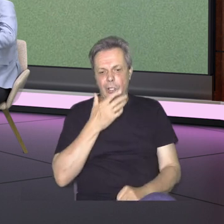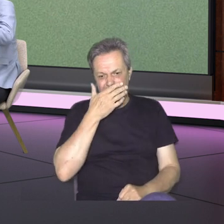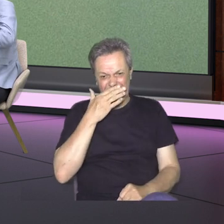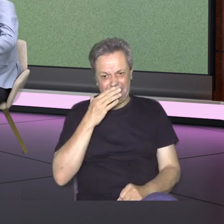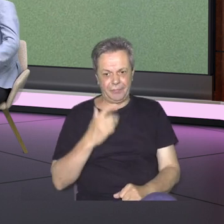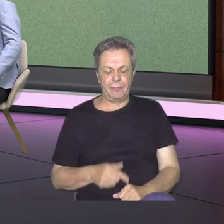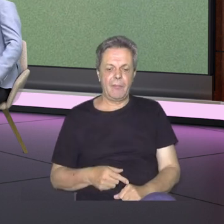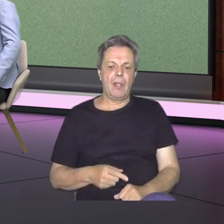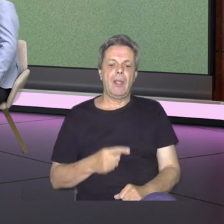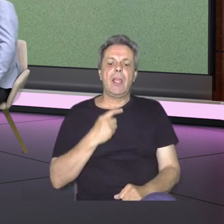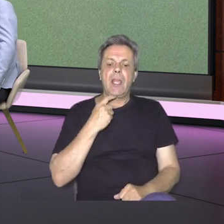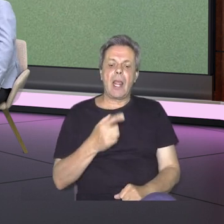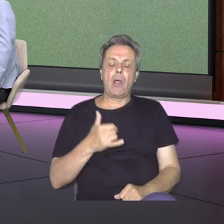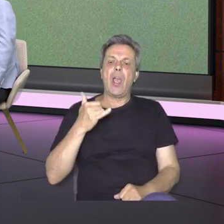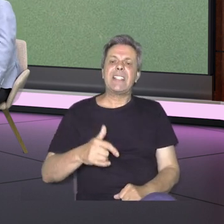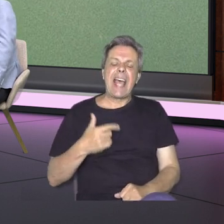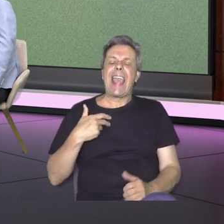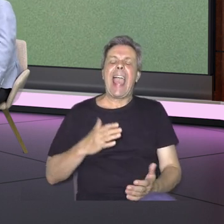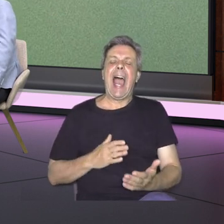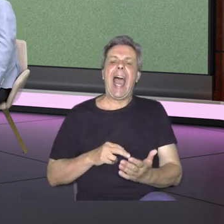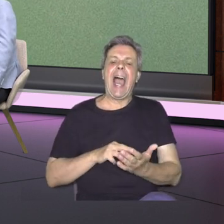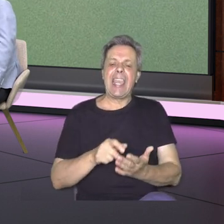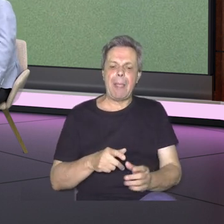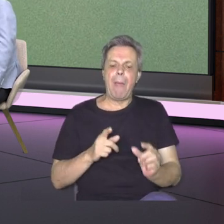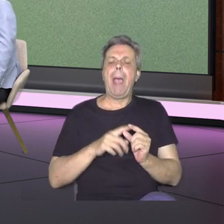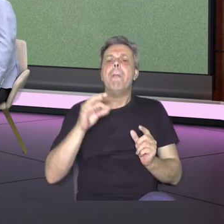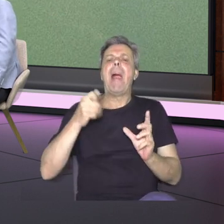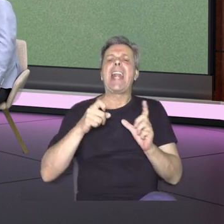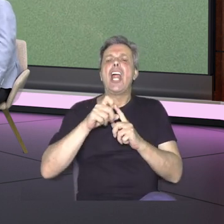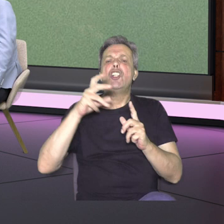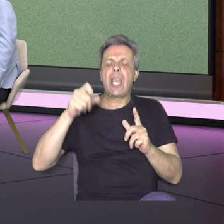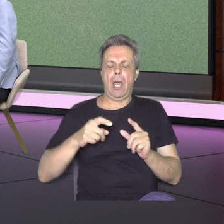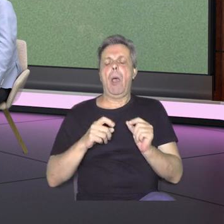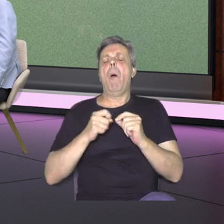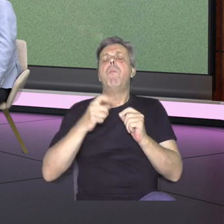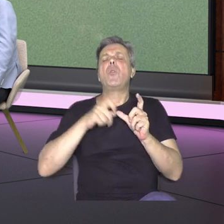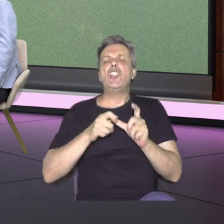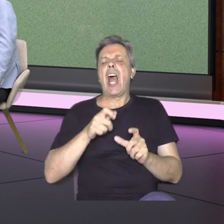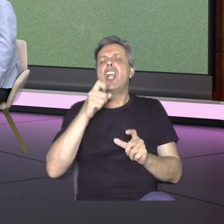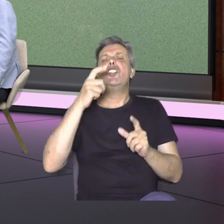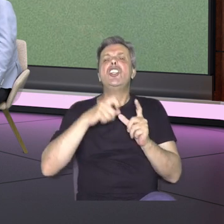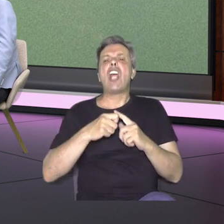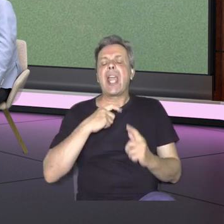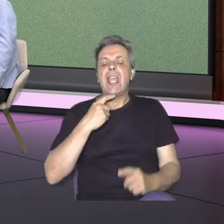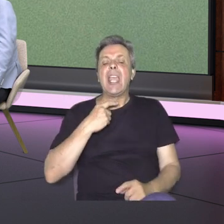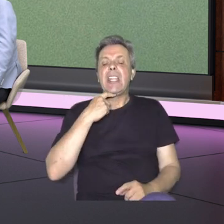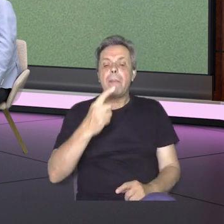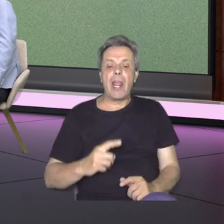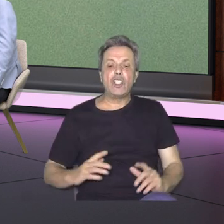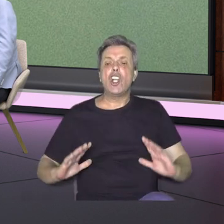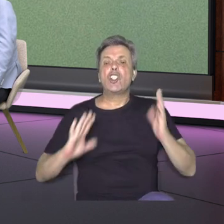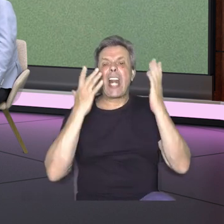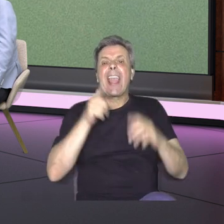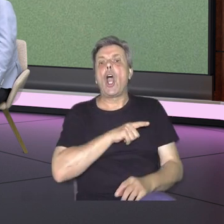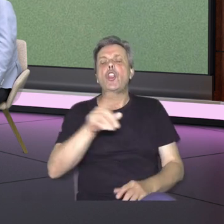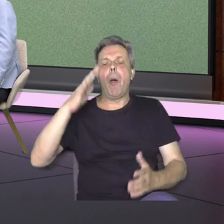Iz Paragvaja. I kaže, i sad idem Paradžiku, Budiši i Čičku i idem im reći štrajk